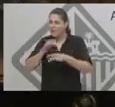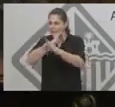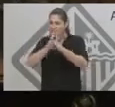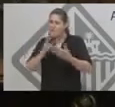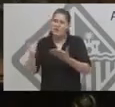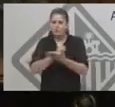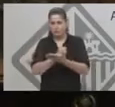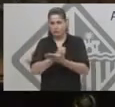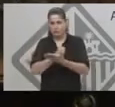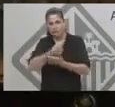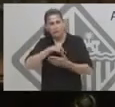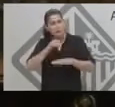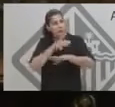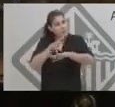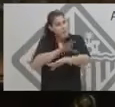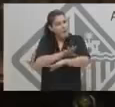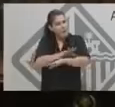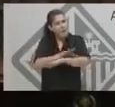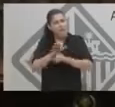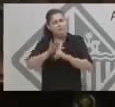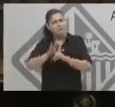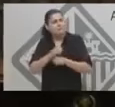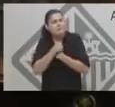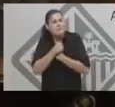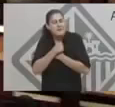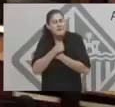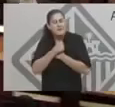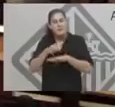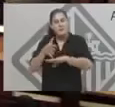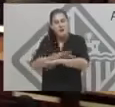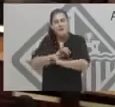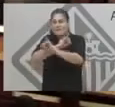fer una Palma més estimada, anem a fer una Palma molt més feliç. Moltíssimes gràcies.